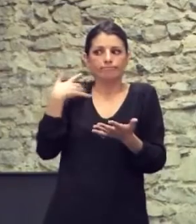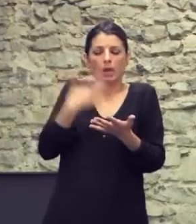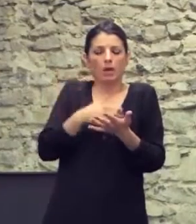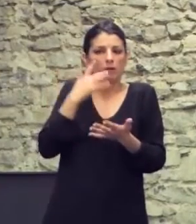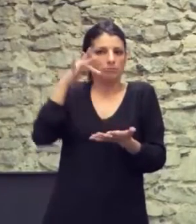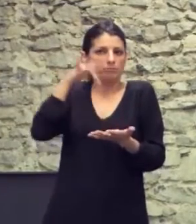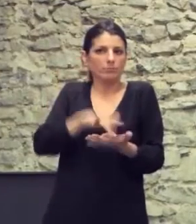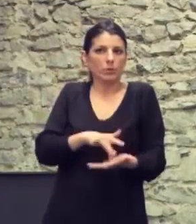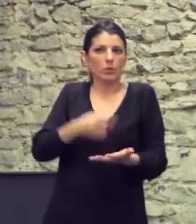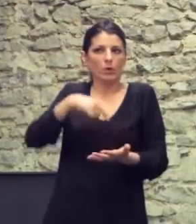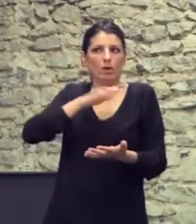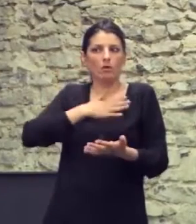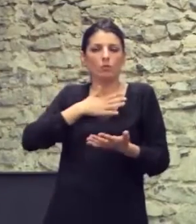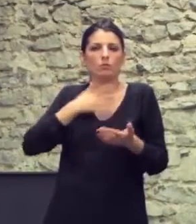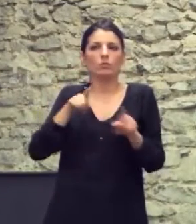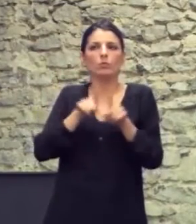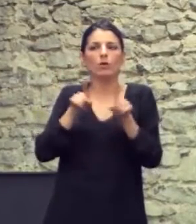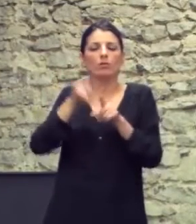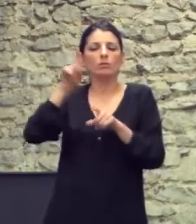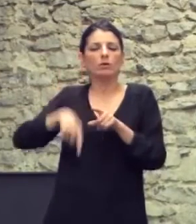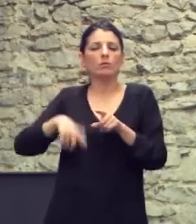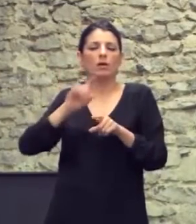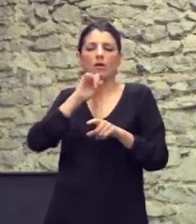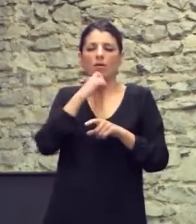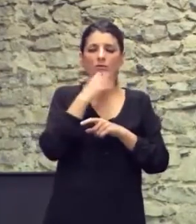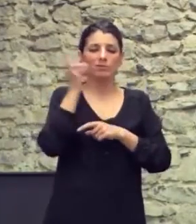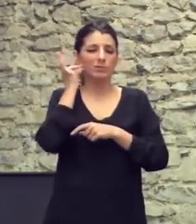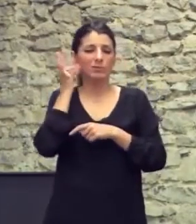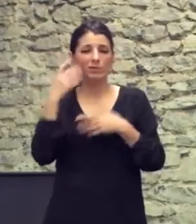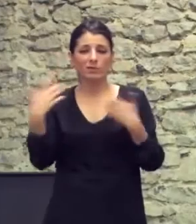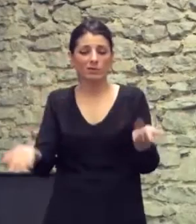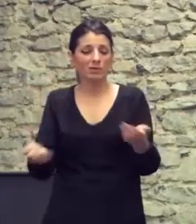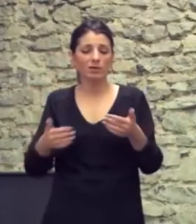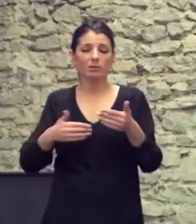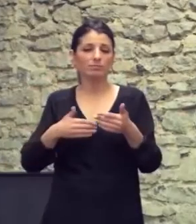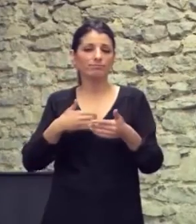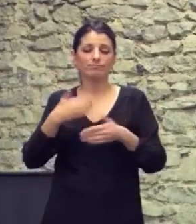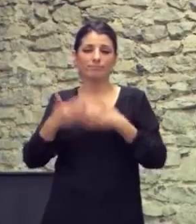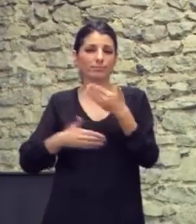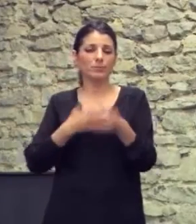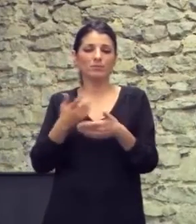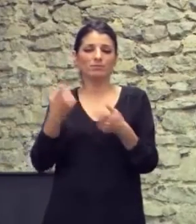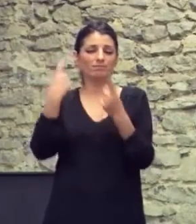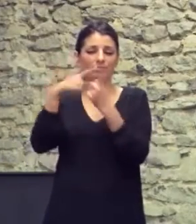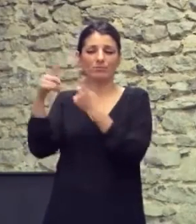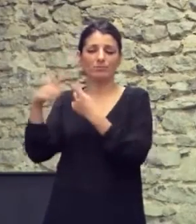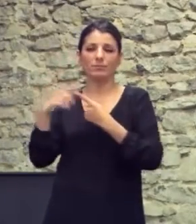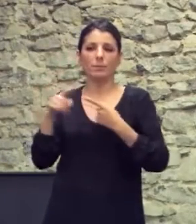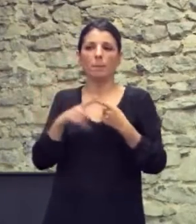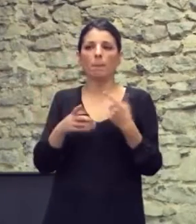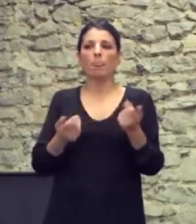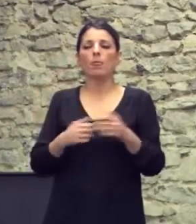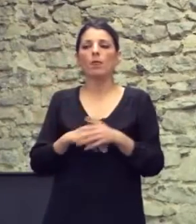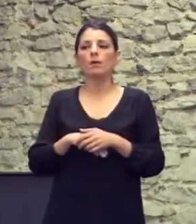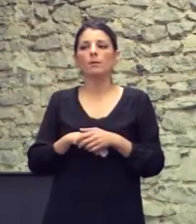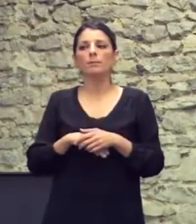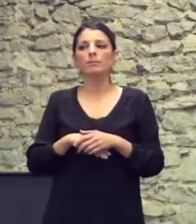misoginia ugari dagoela gehi mugimenduan, badakigu transmisoginia desente dagoela ere bai, badakizkigu gauza guzti horiek. Baina bada,